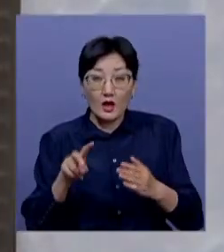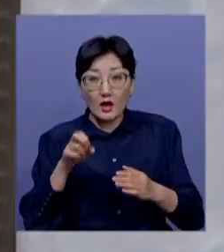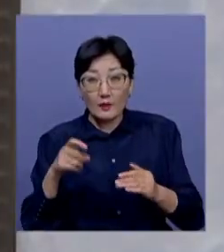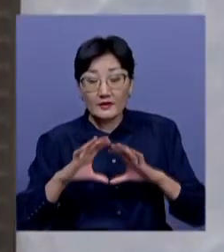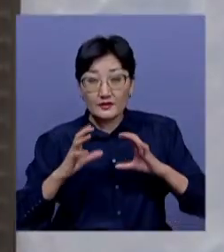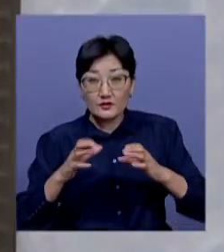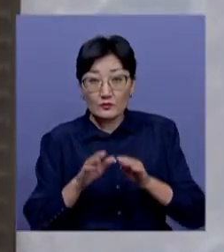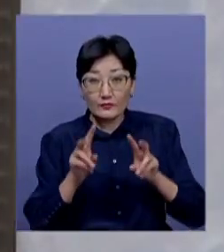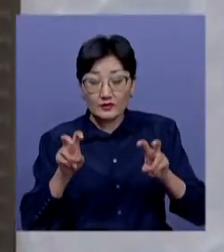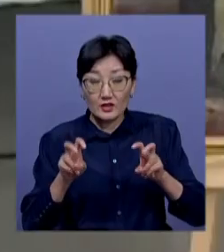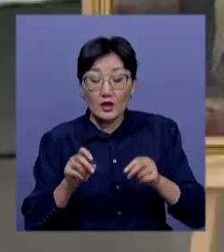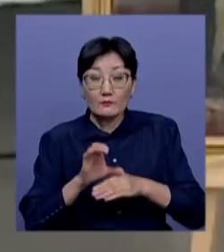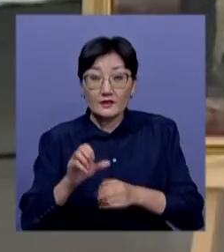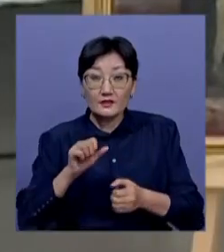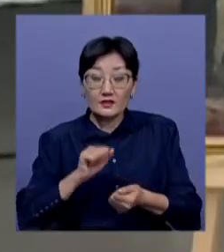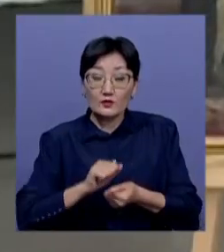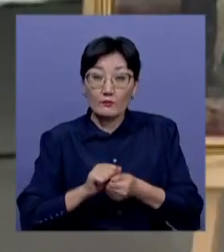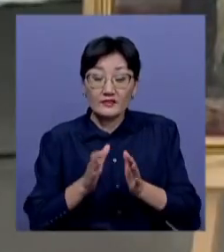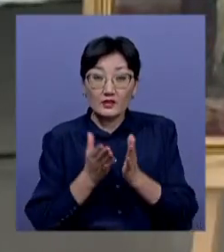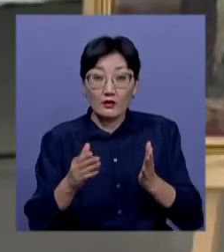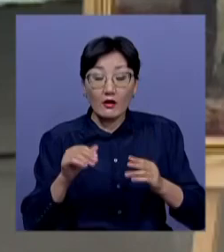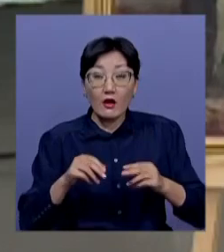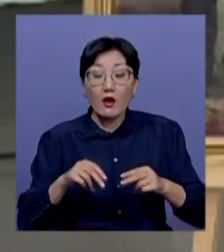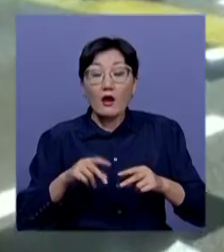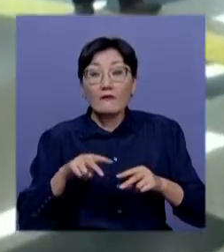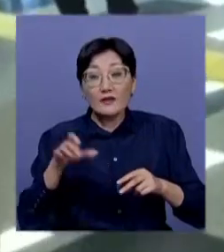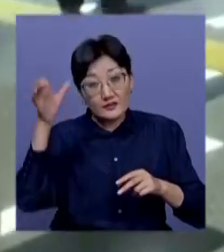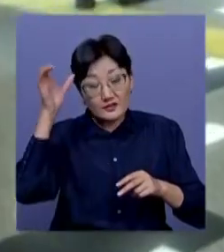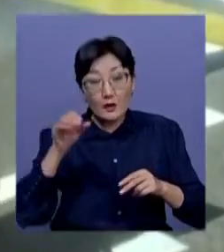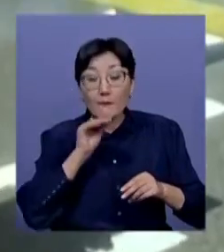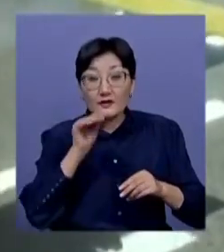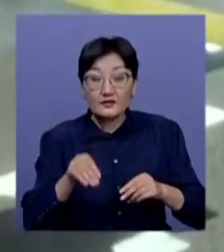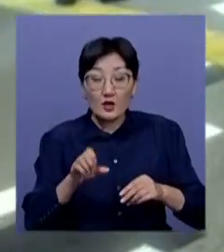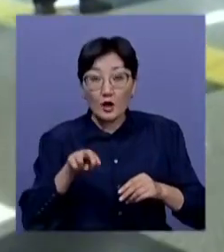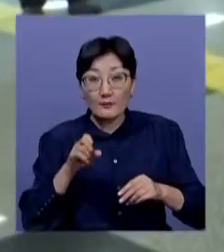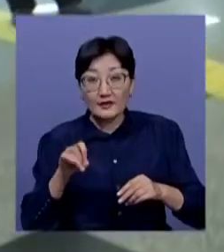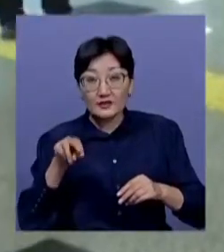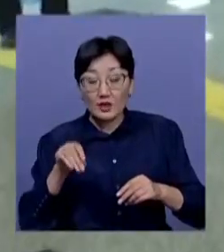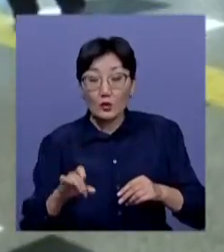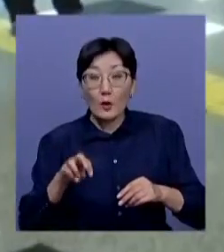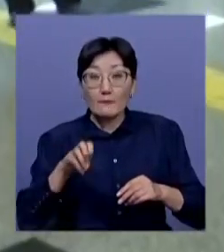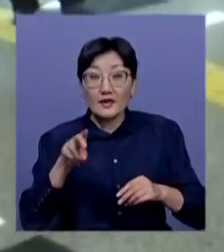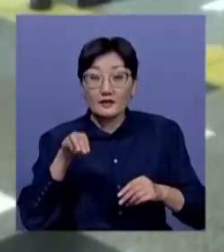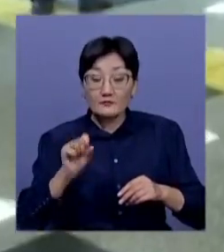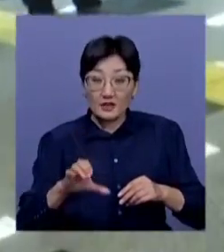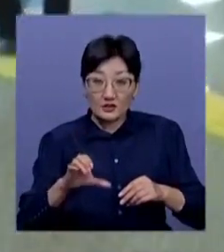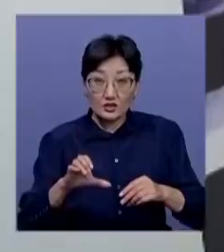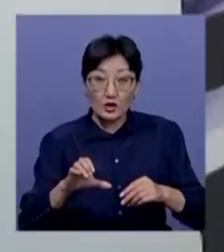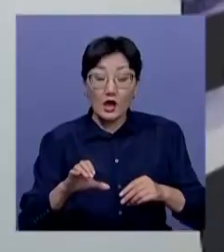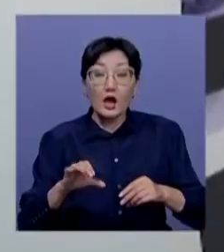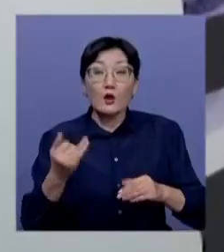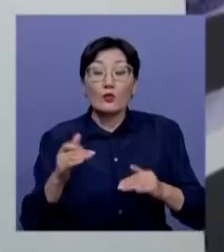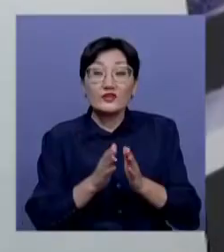әлемі сериясы бойынша жарық көрген кітаптармен филология ғылымдарының докторы профессор абайтанушы Мекемдас Мырзахметұлының